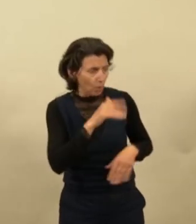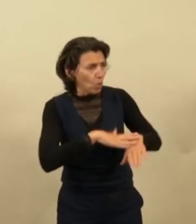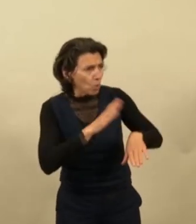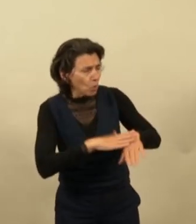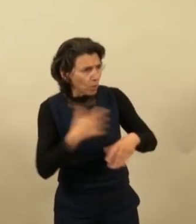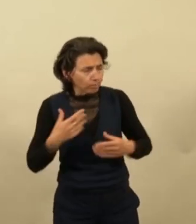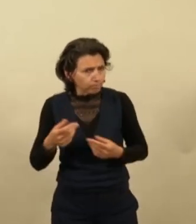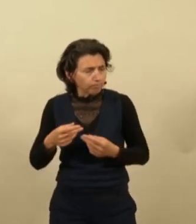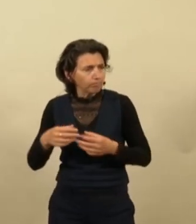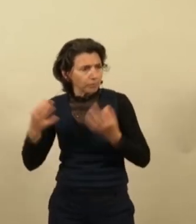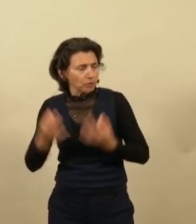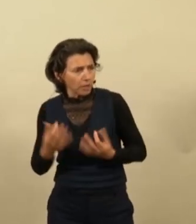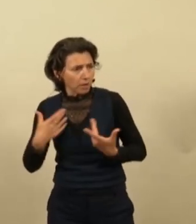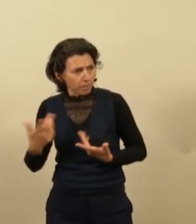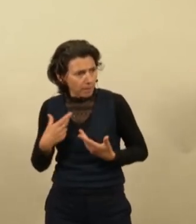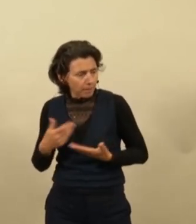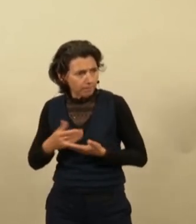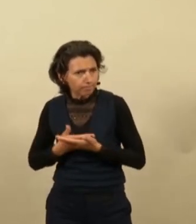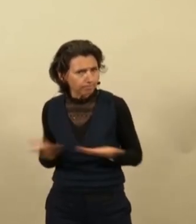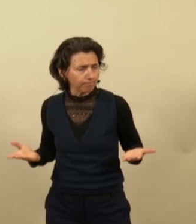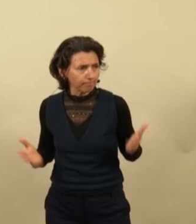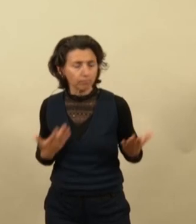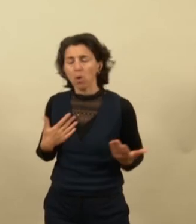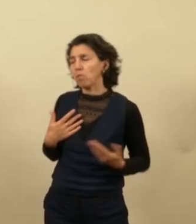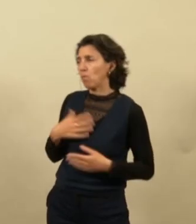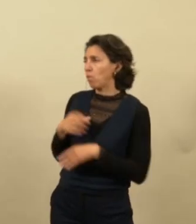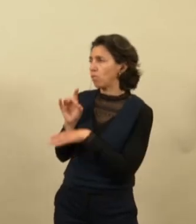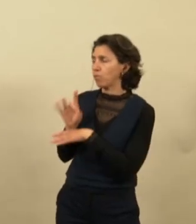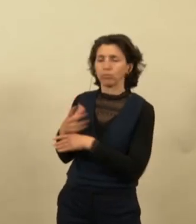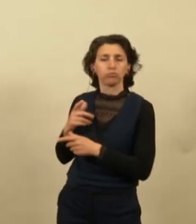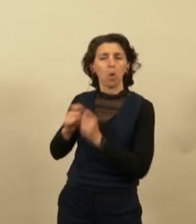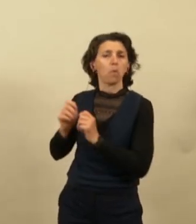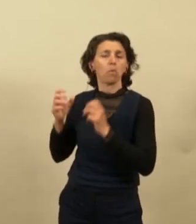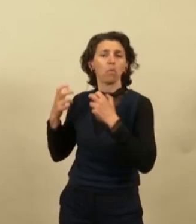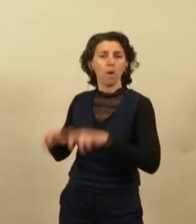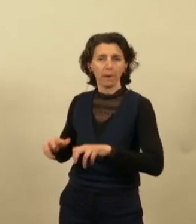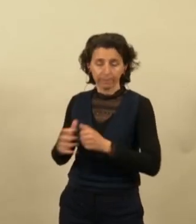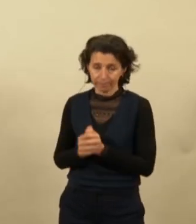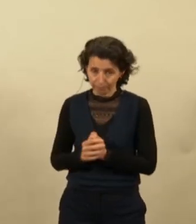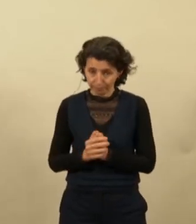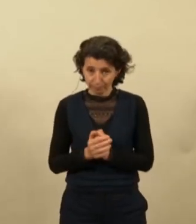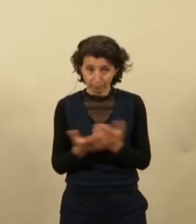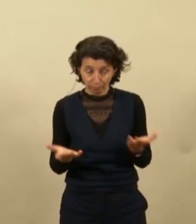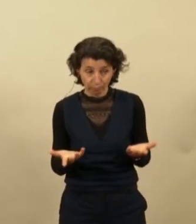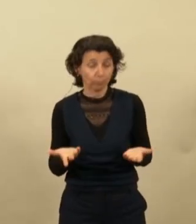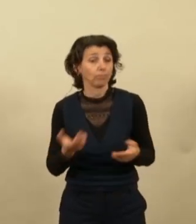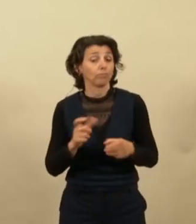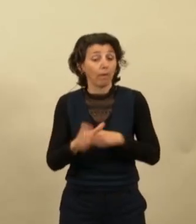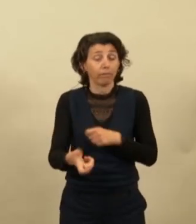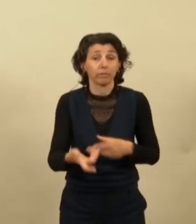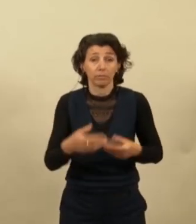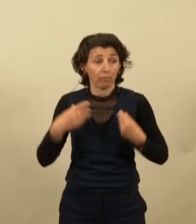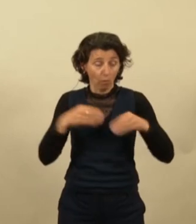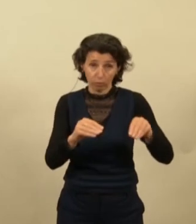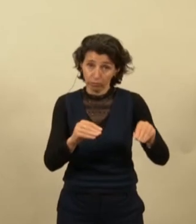mais celui-ci avait refusé toute discussion résultat la vente n'a pas eu lieu et une décision